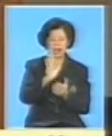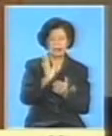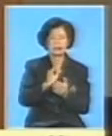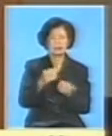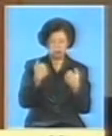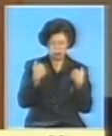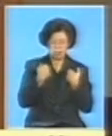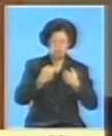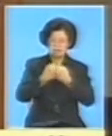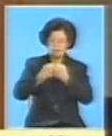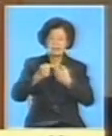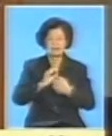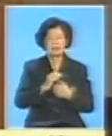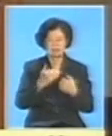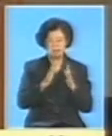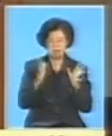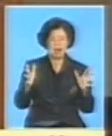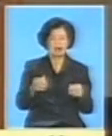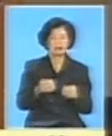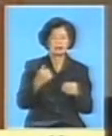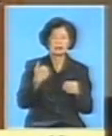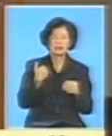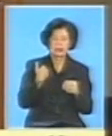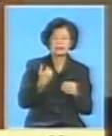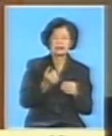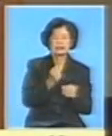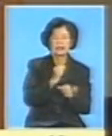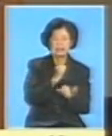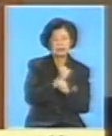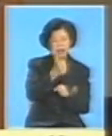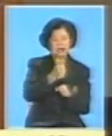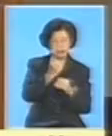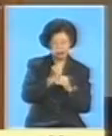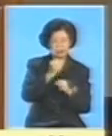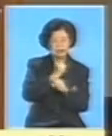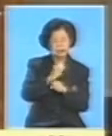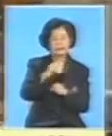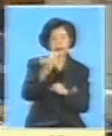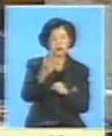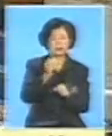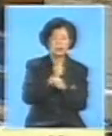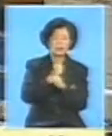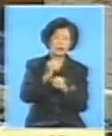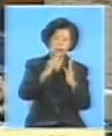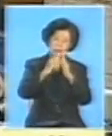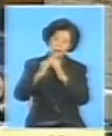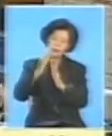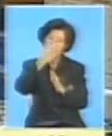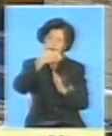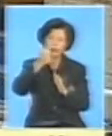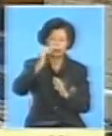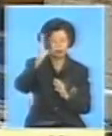ทำได้ทำไปก่อนนะครับมันก็ได้เป็นแบบอย่างเป็นแนวทางที่จะทำให้บ้านเมืองเราสวยงามในอนาคตนะครับเรื่อง